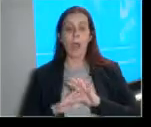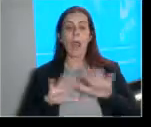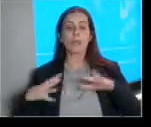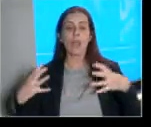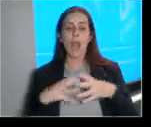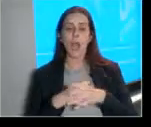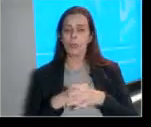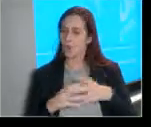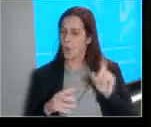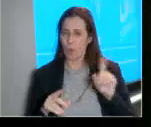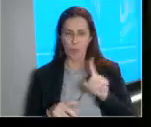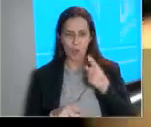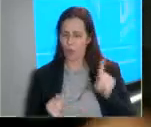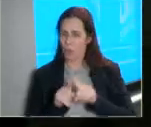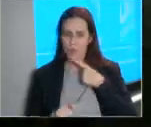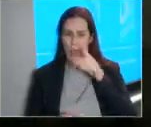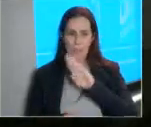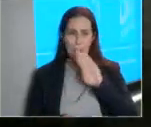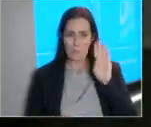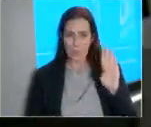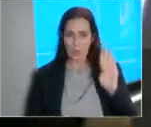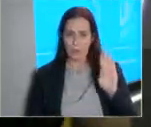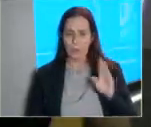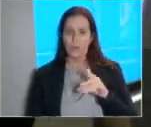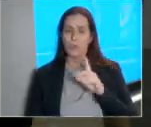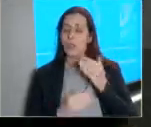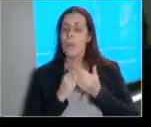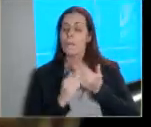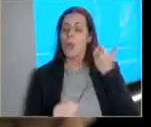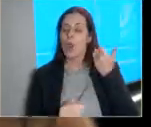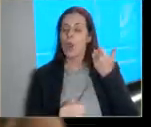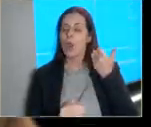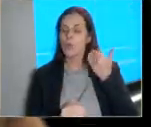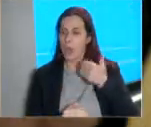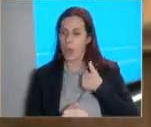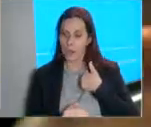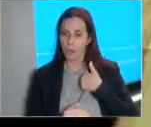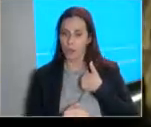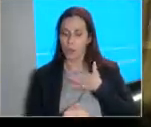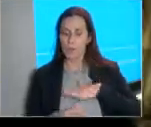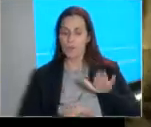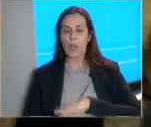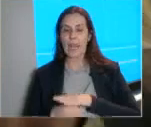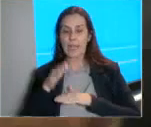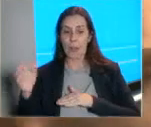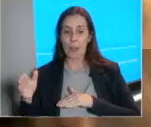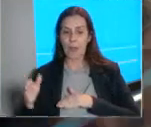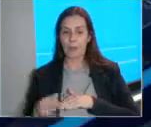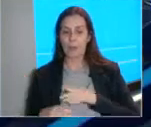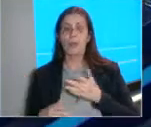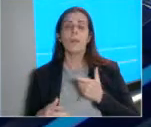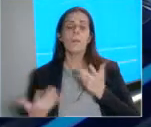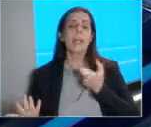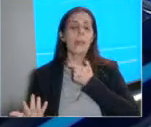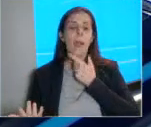אחדות. בניגוד למה שאמר בנימין נתניהו, שפעל מראש גם בקמפיין, אני פועל לממשלת ימין. בצר לו הוא